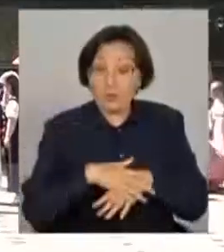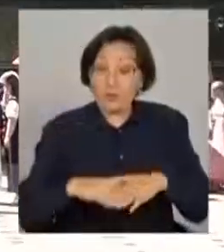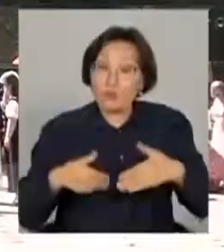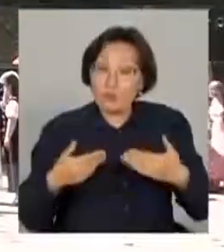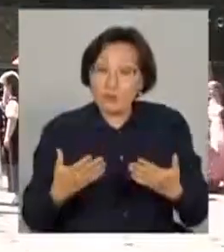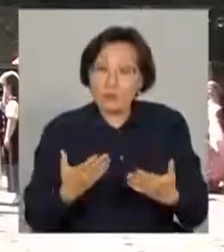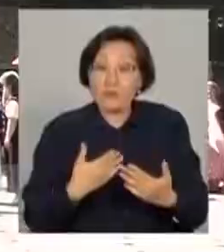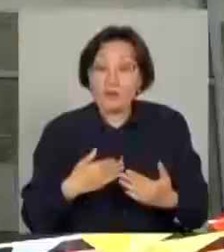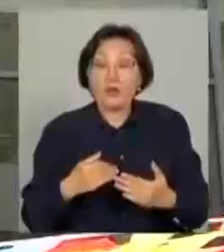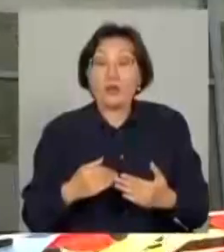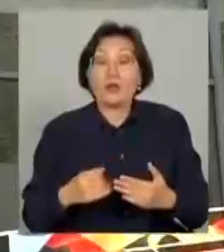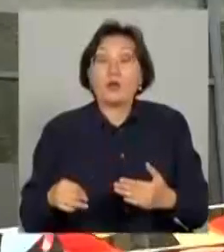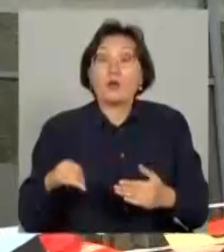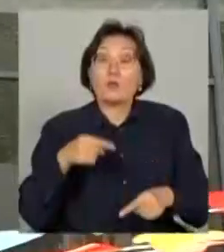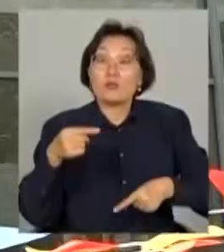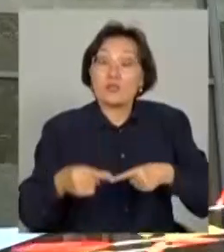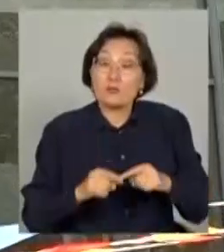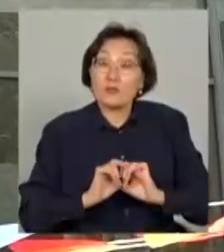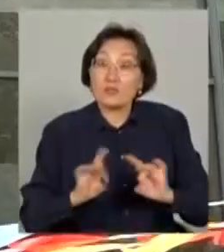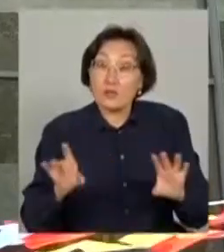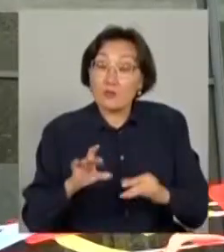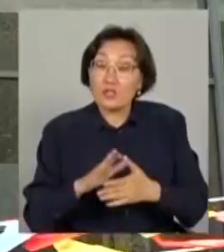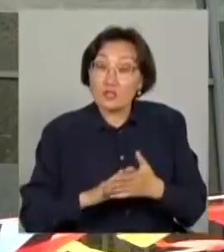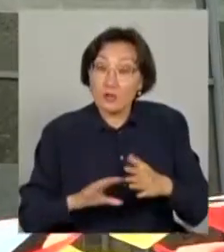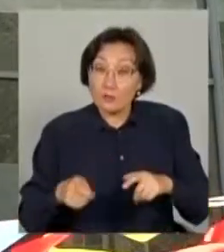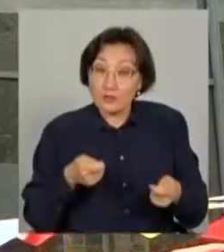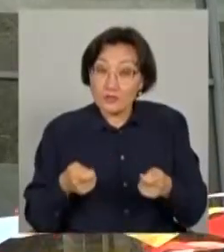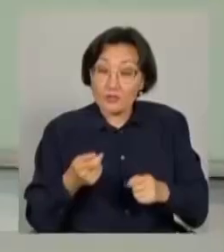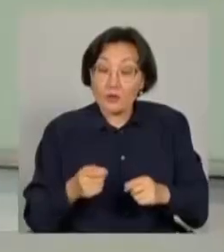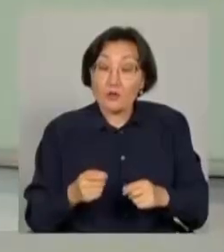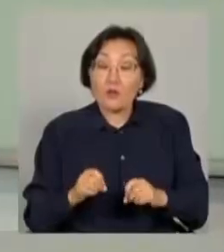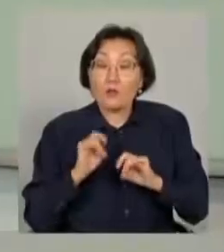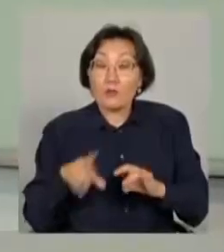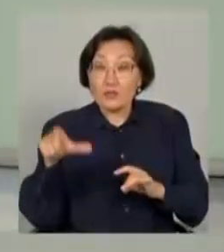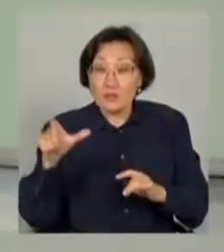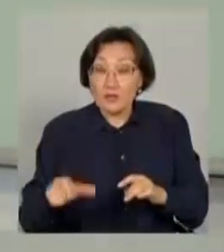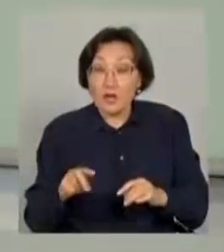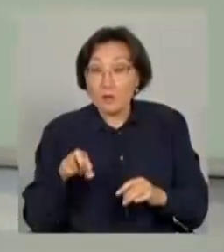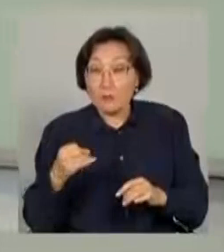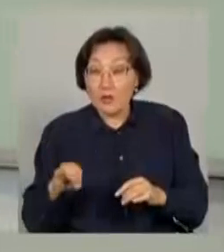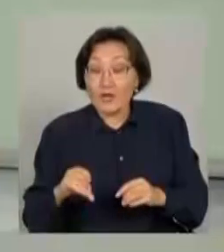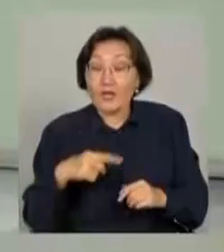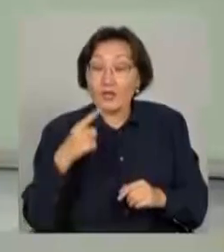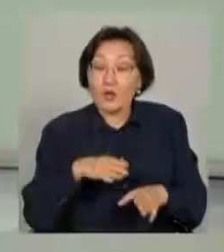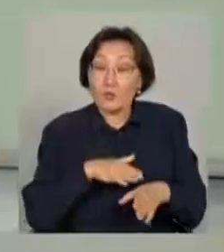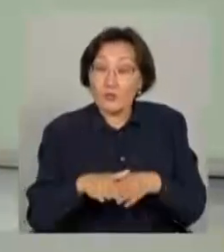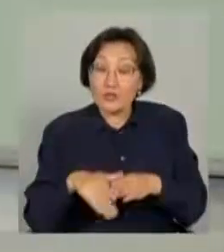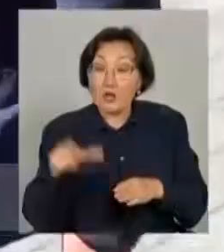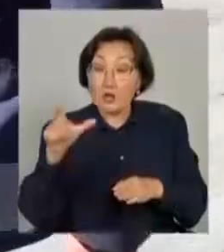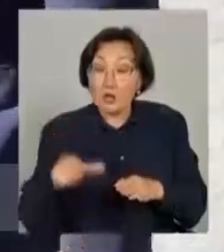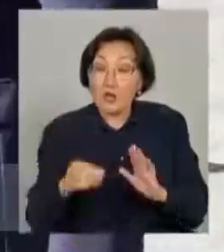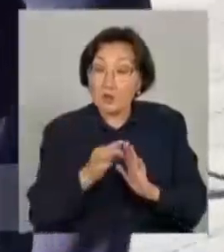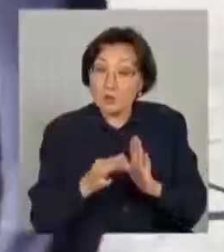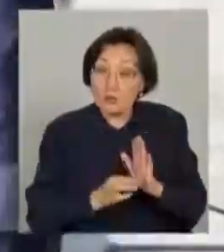құттықтады. Біз хәкім мұрасын насихаттауды жалғастыра береміз деген президент адал азамат ұғымының Абай айтқан толық адам тұжырымынан